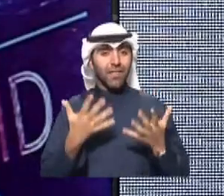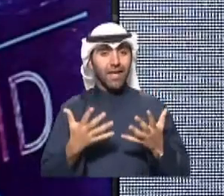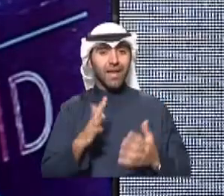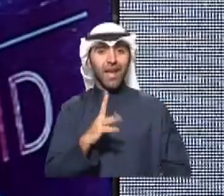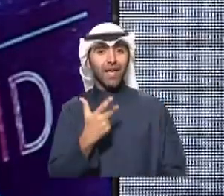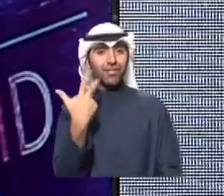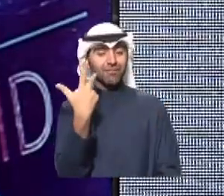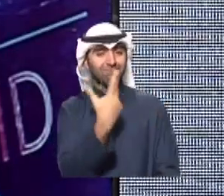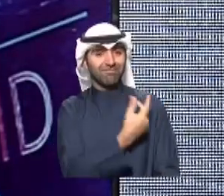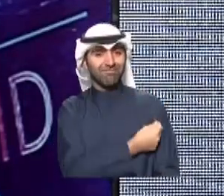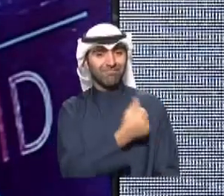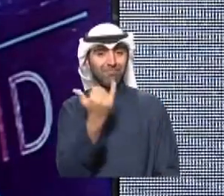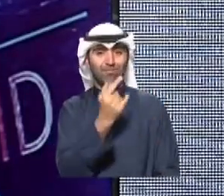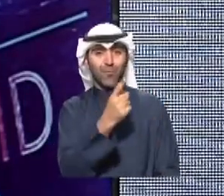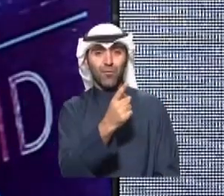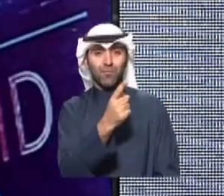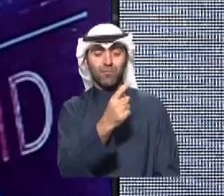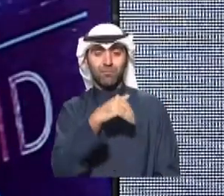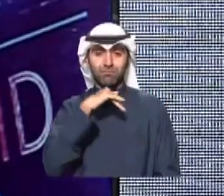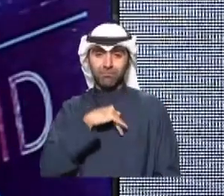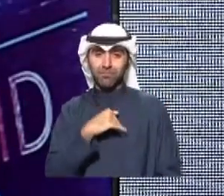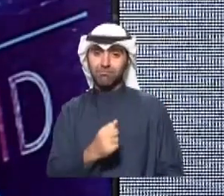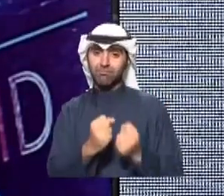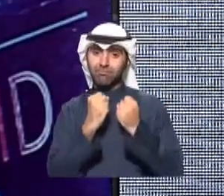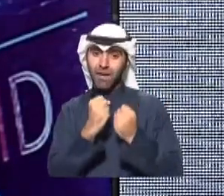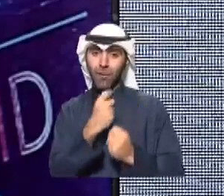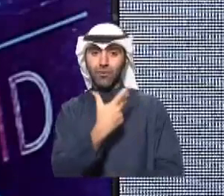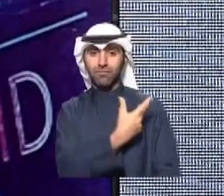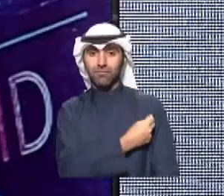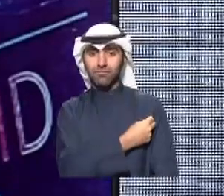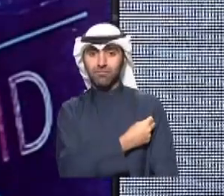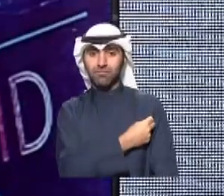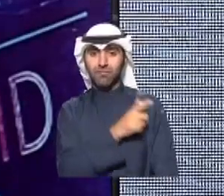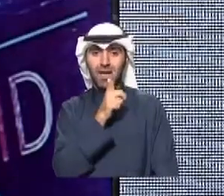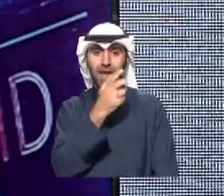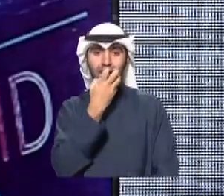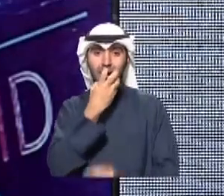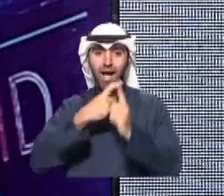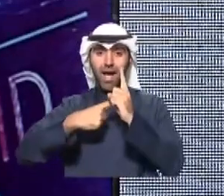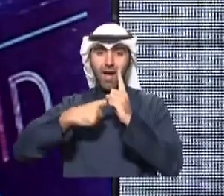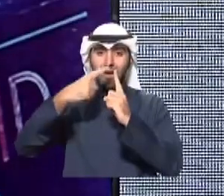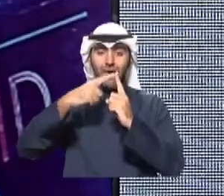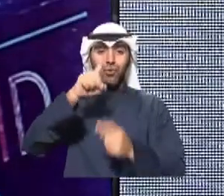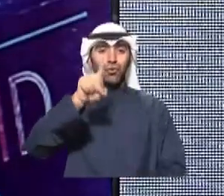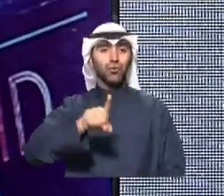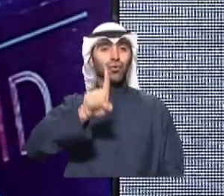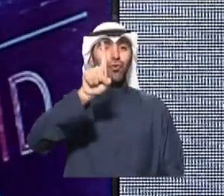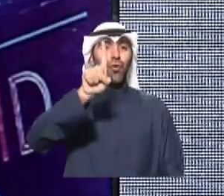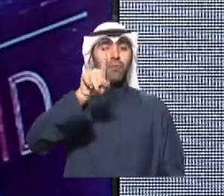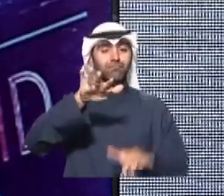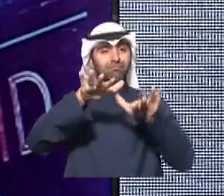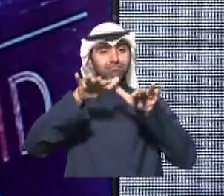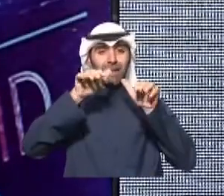بالليل، بعض التكسر بالجسم أو ارتفاع درجة الحرارة اللي ما يعدي يوم أو يومين بالكثير. فالحمد لله يعني